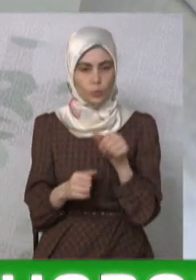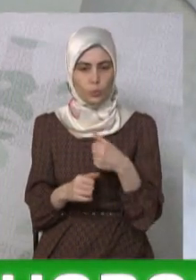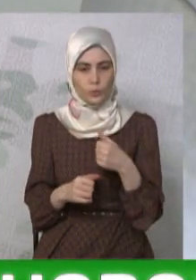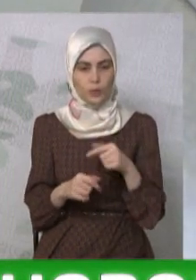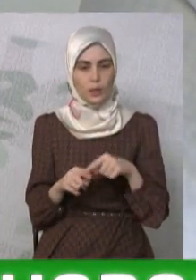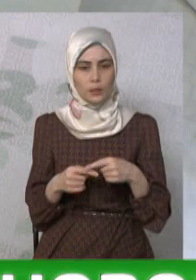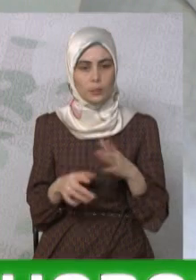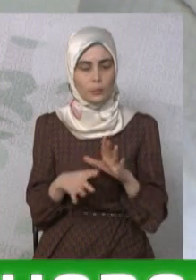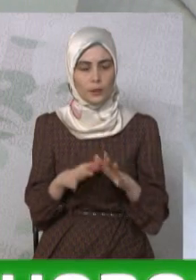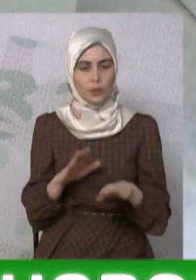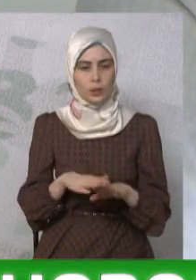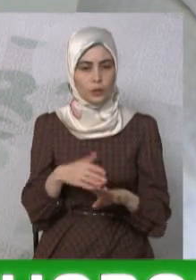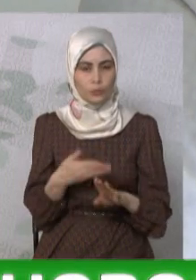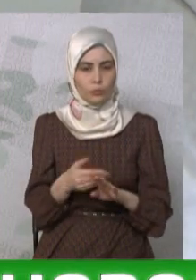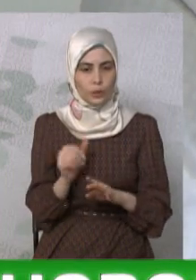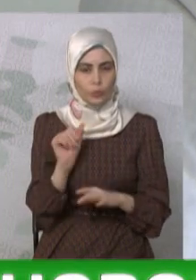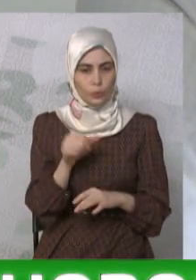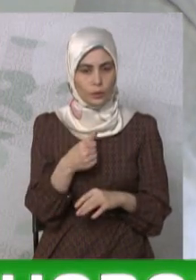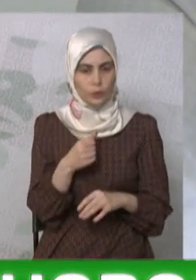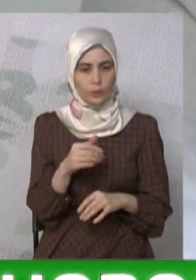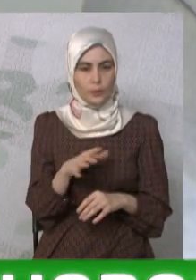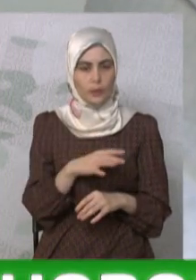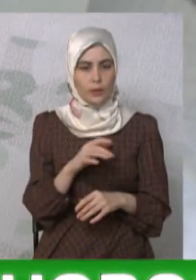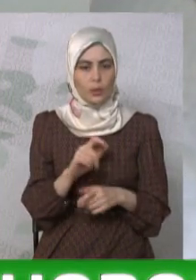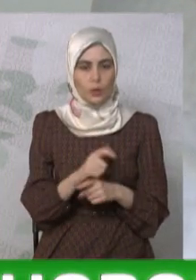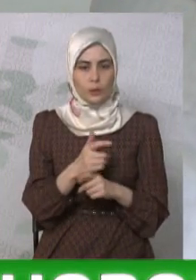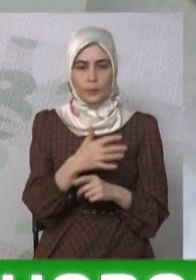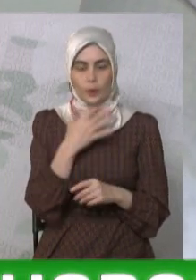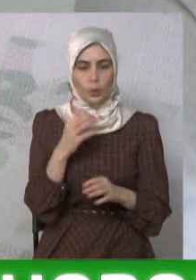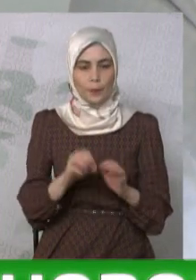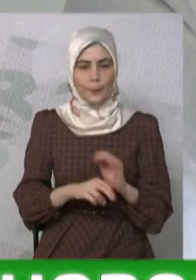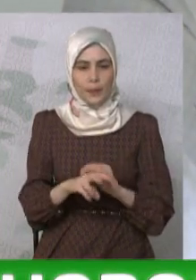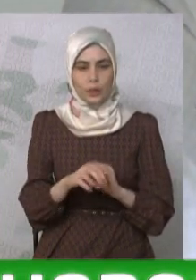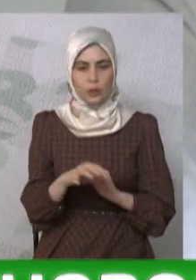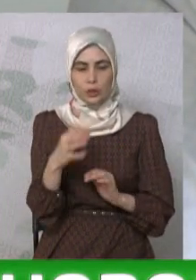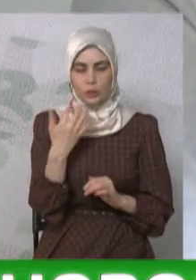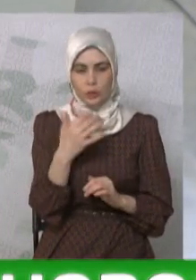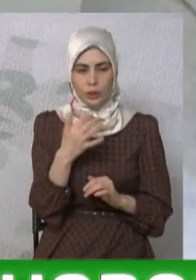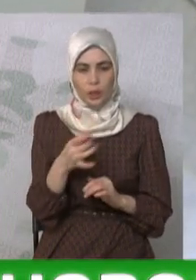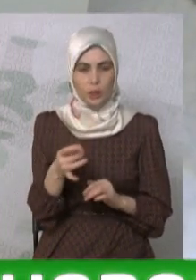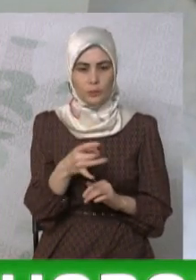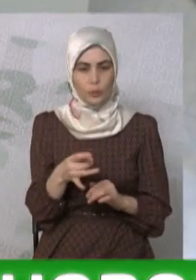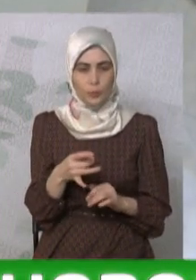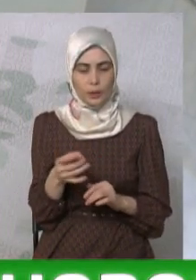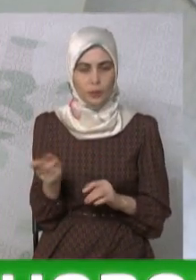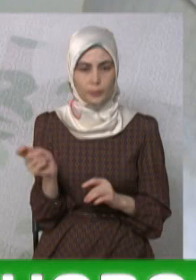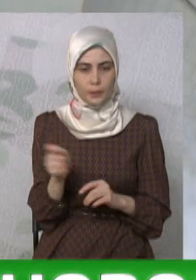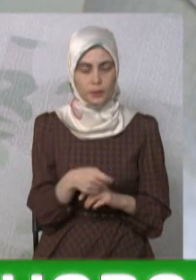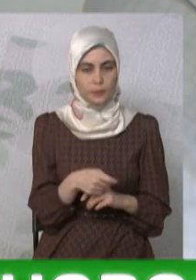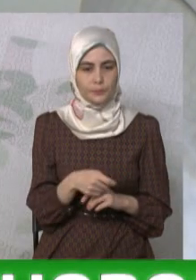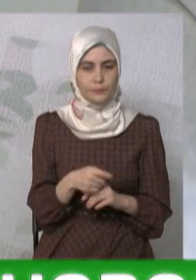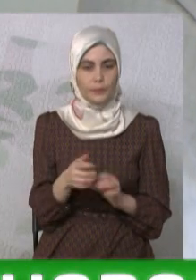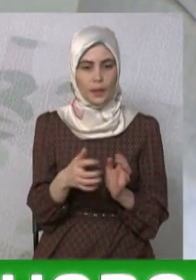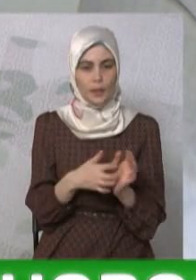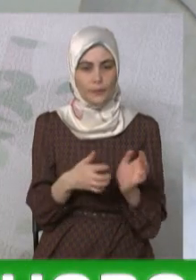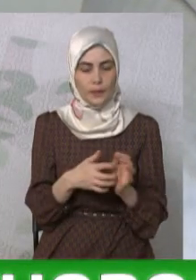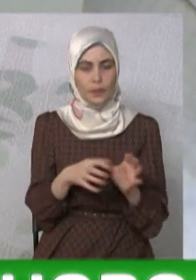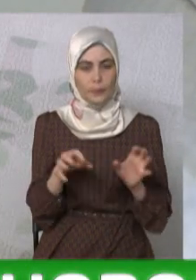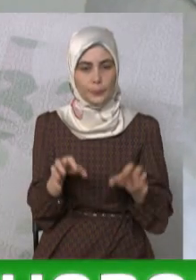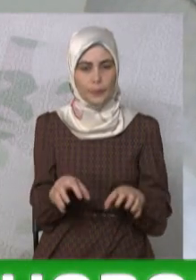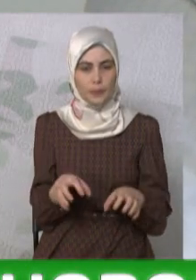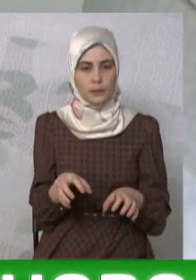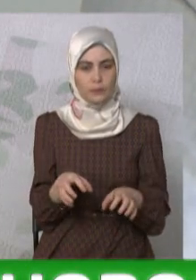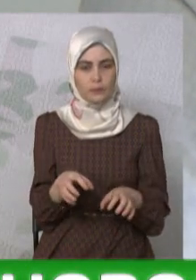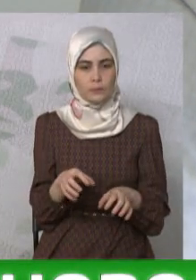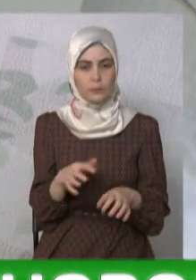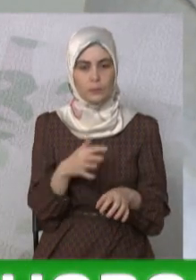был тяжелый год, потому что было очень много беженцев, особенно с Чеченской республики. Не хватало мест,